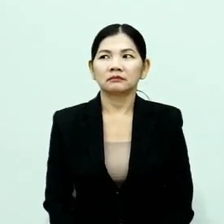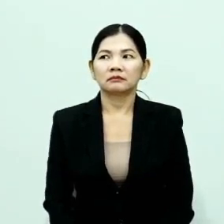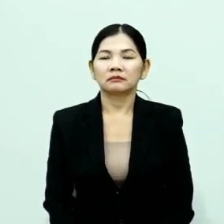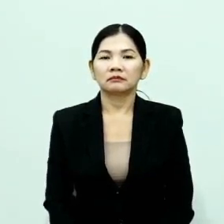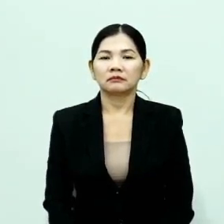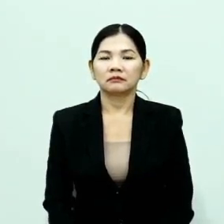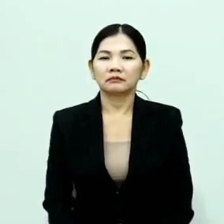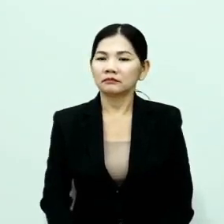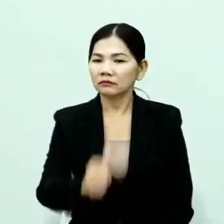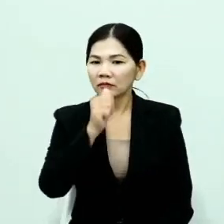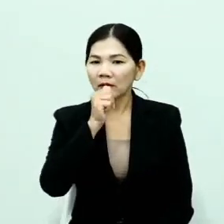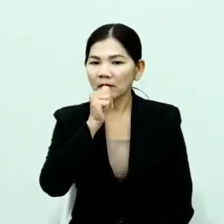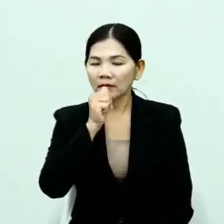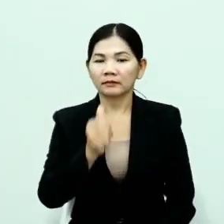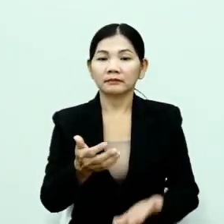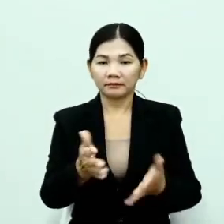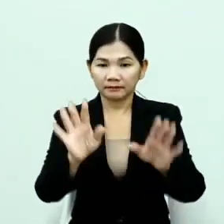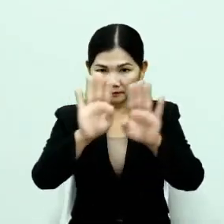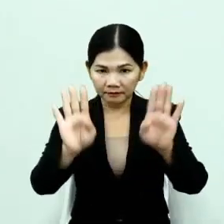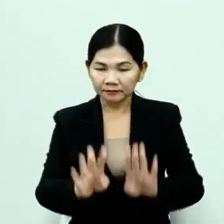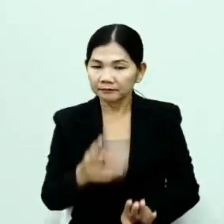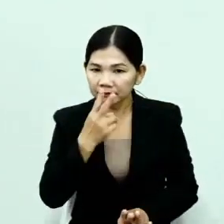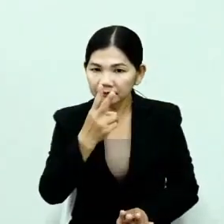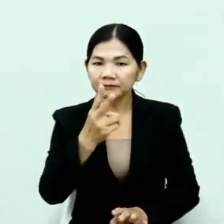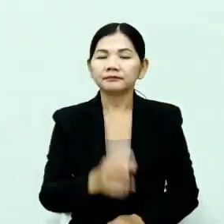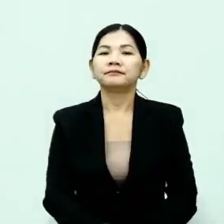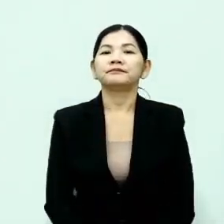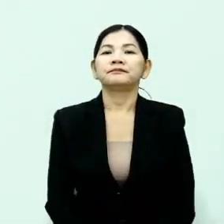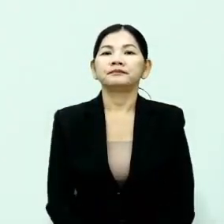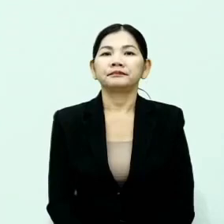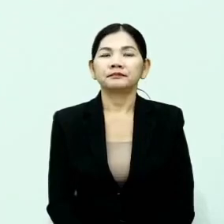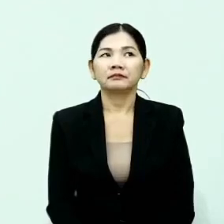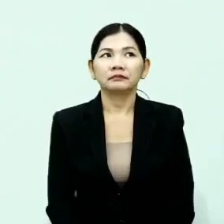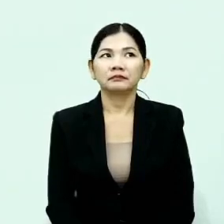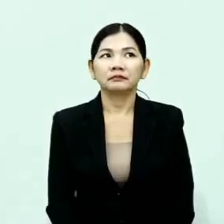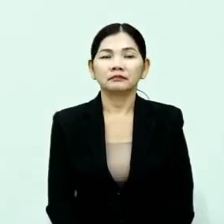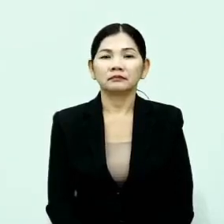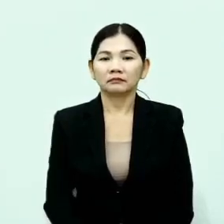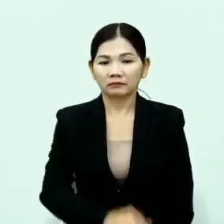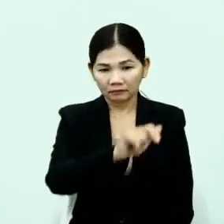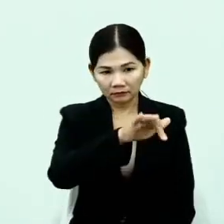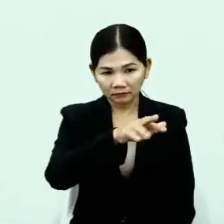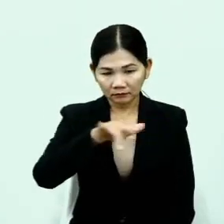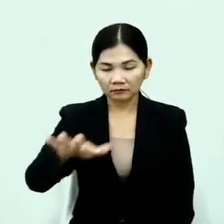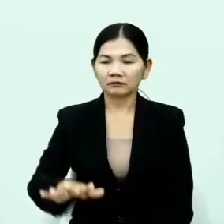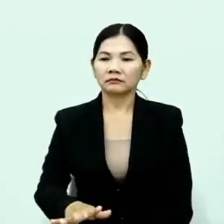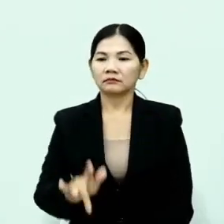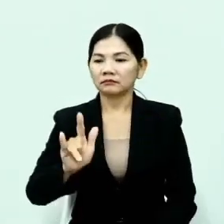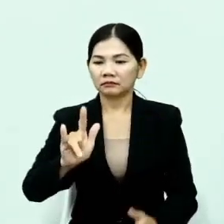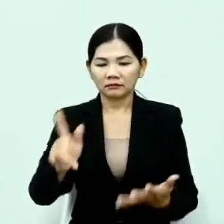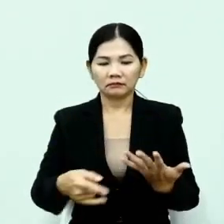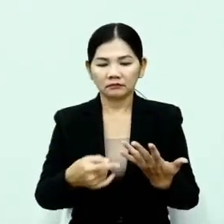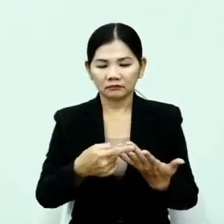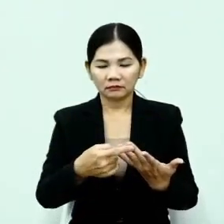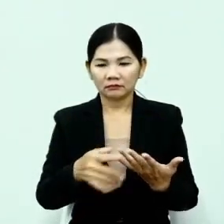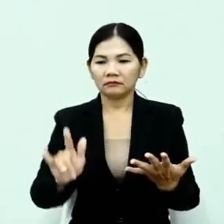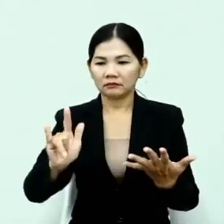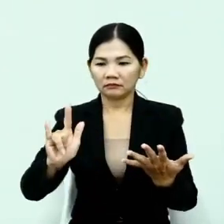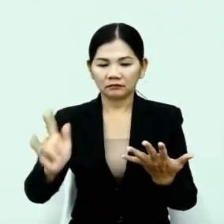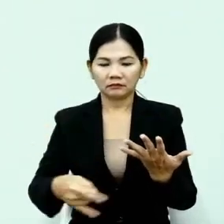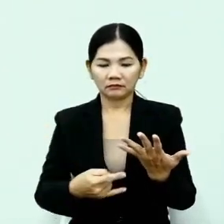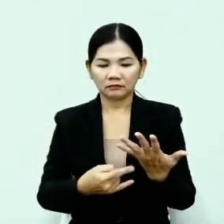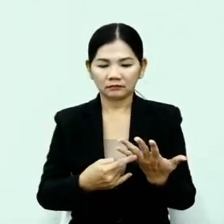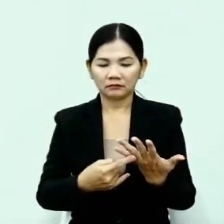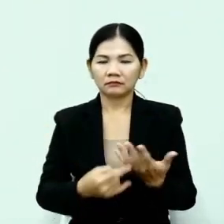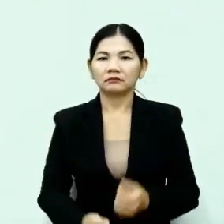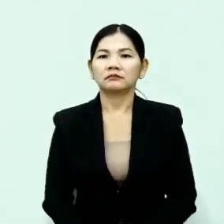បំបៅកូនមើលមកក្តារខៀនចាគឺមានអក្សរបស្រៈអំនិងប